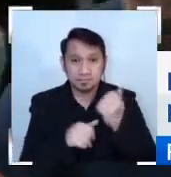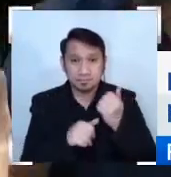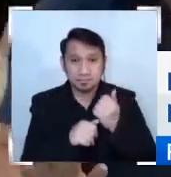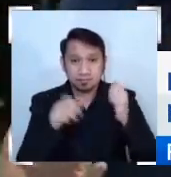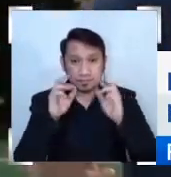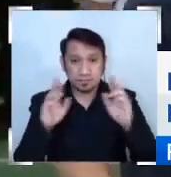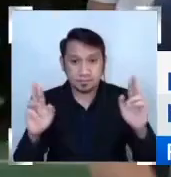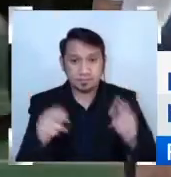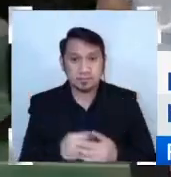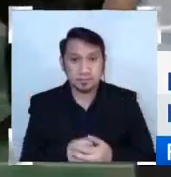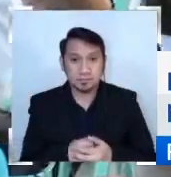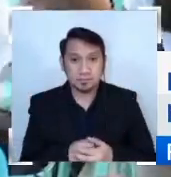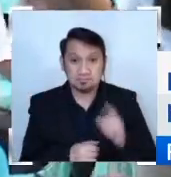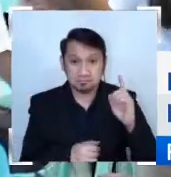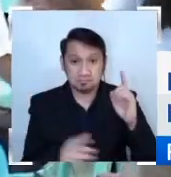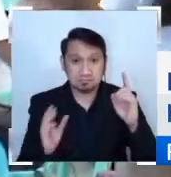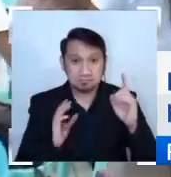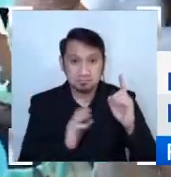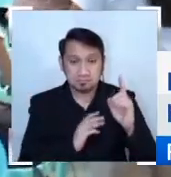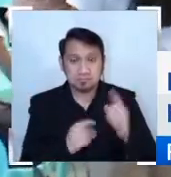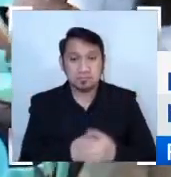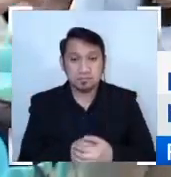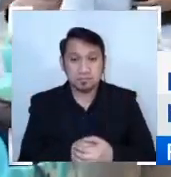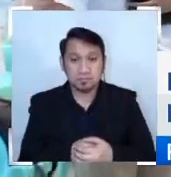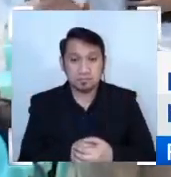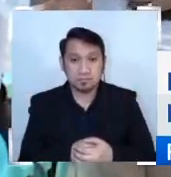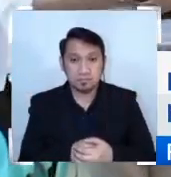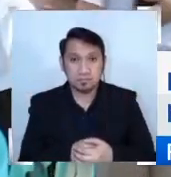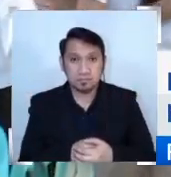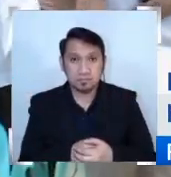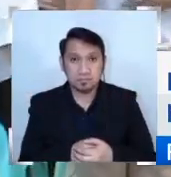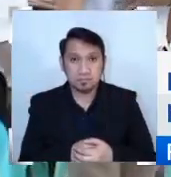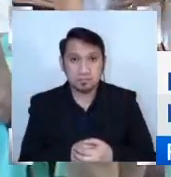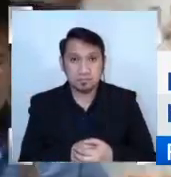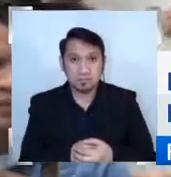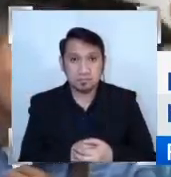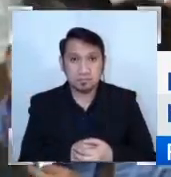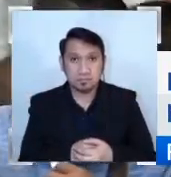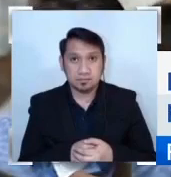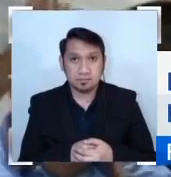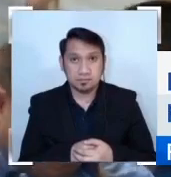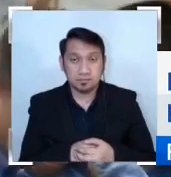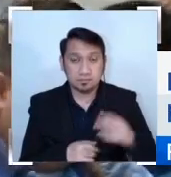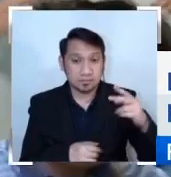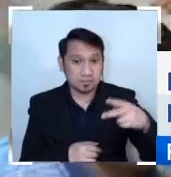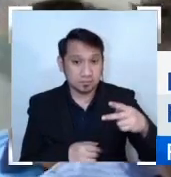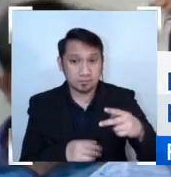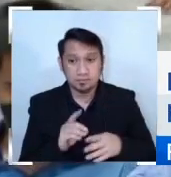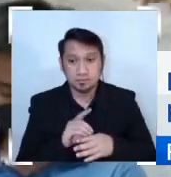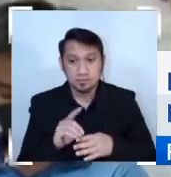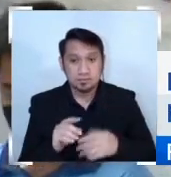bilang kongresman ng unang distrito si incumbent Mayor Edwin Olivares ng nanalong mayor. Sa ikalawang distrito, wagi